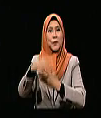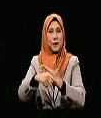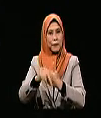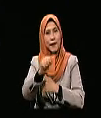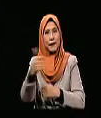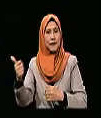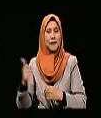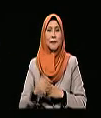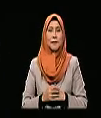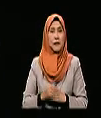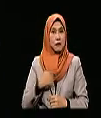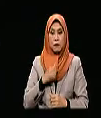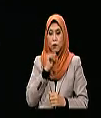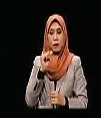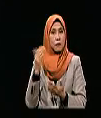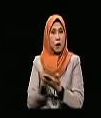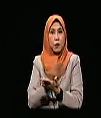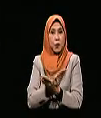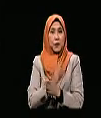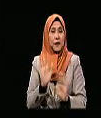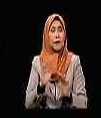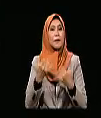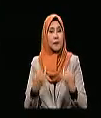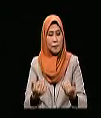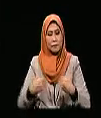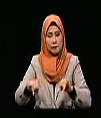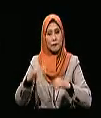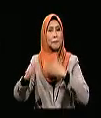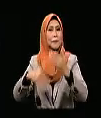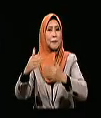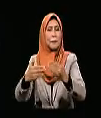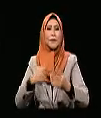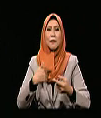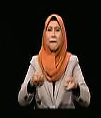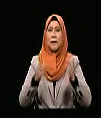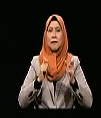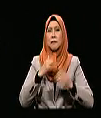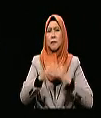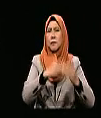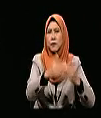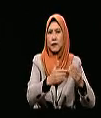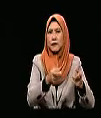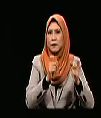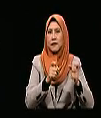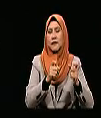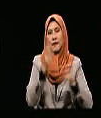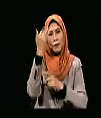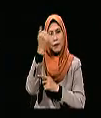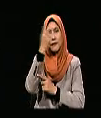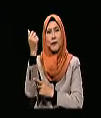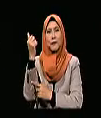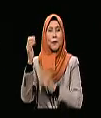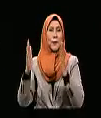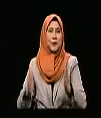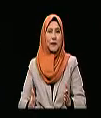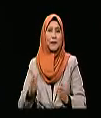membuat benda yang baru. Benda yang ada sekarang yang telah dibuat ni saya akan percepatkan untuk pastikan supaya